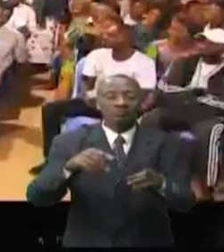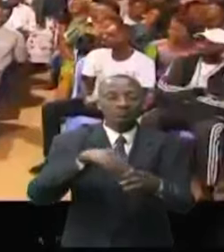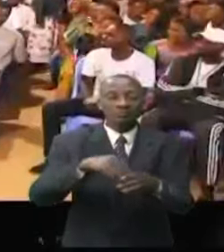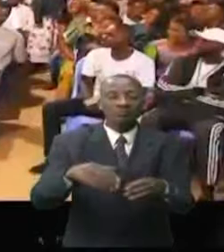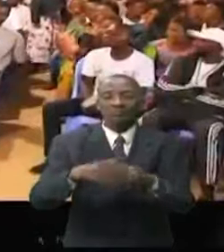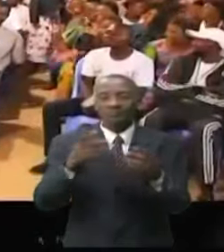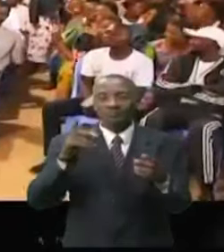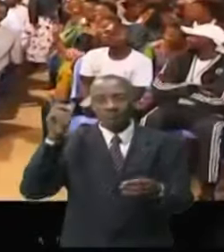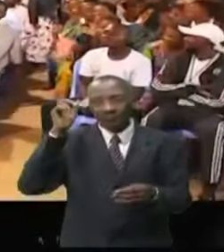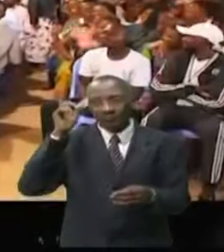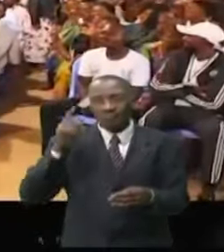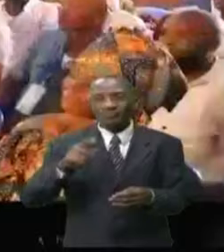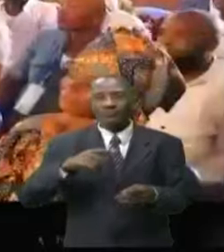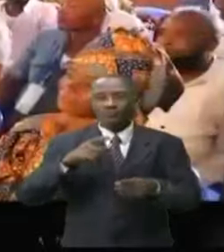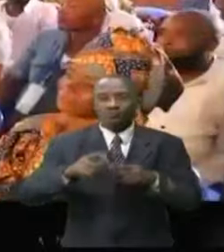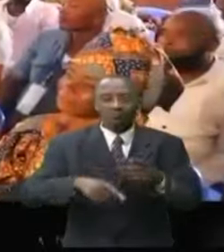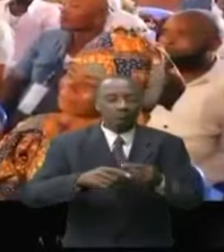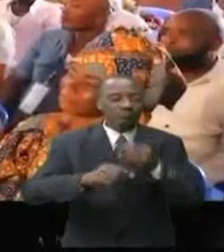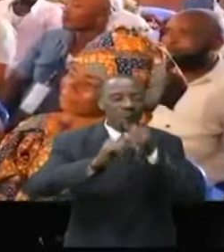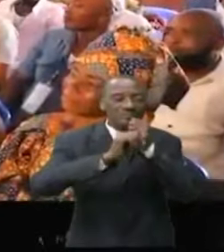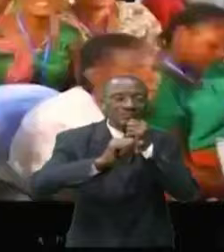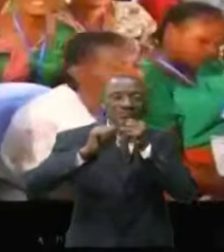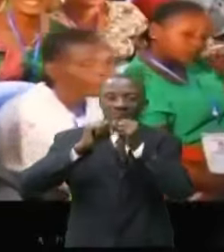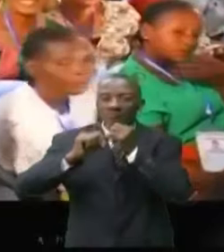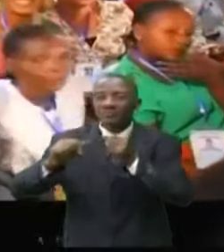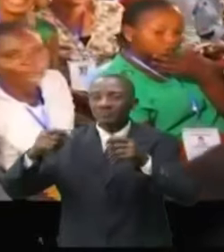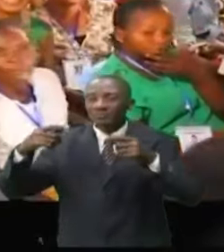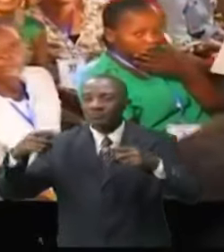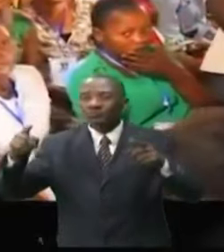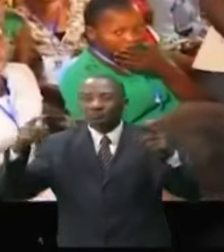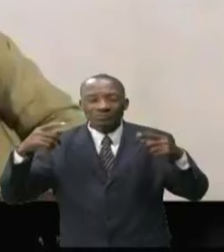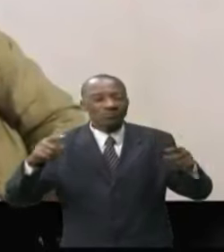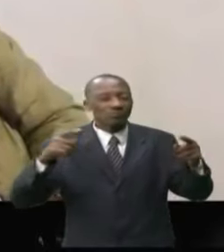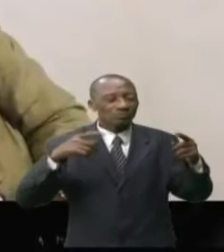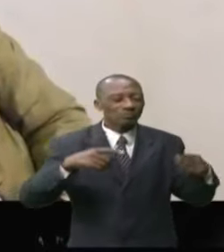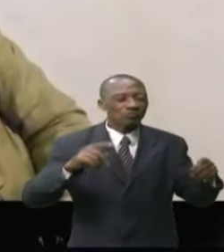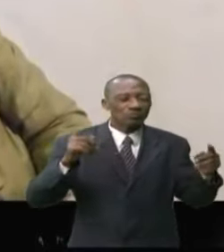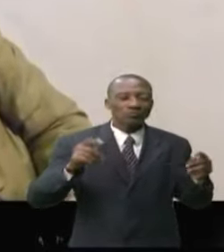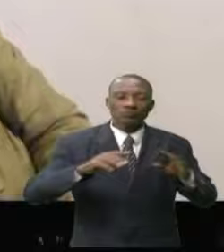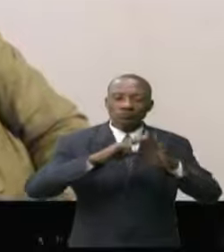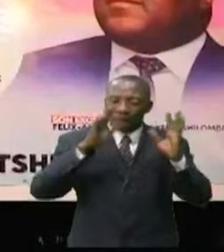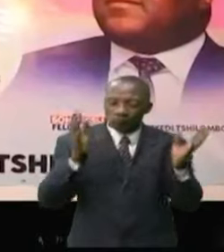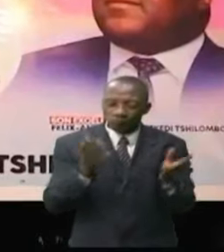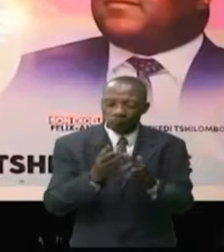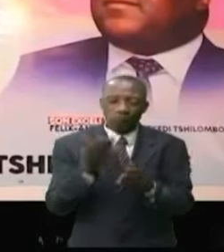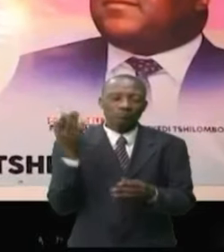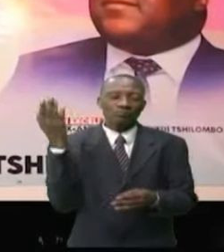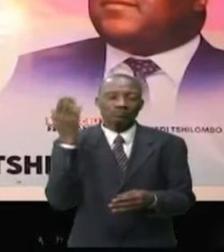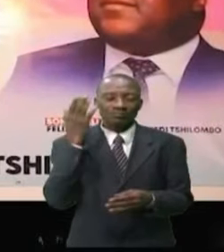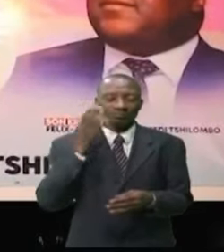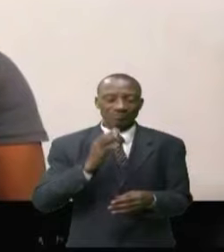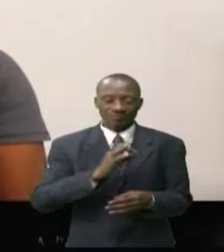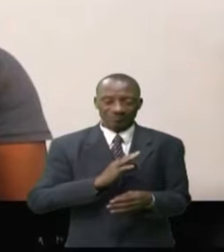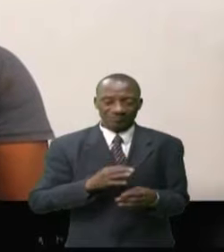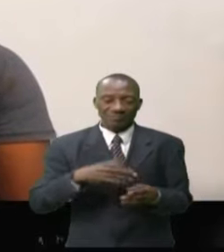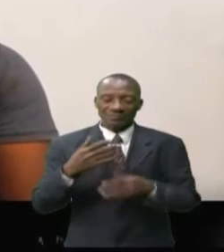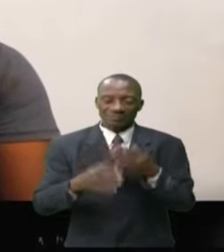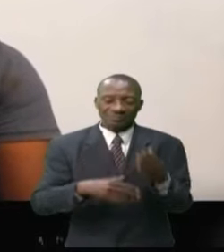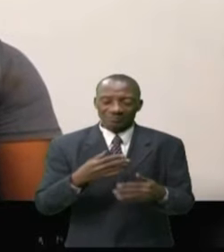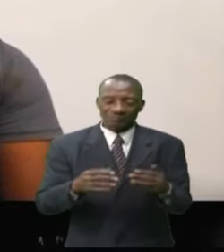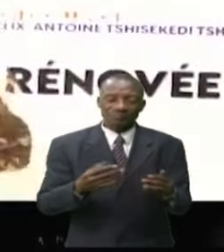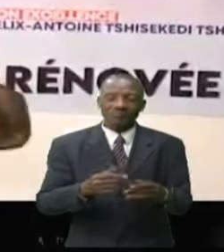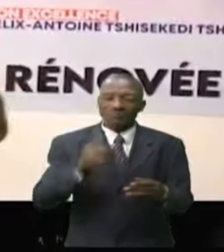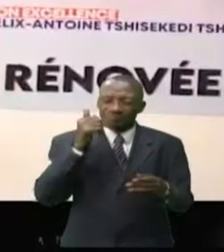2023iner des stratégies et sélectionner des personnes de 20 vra pour la réélection de Félix antoombo au